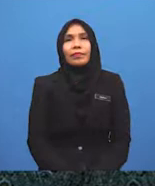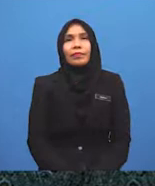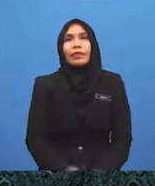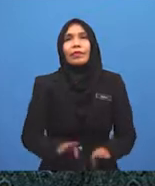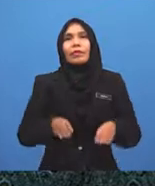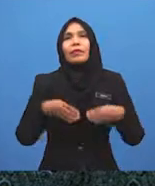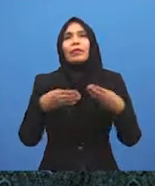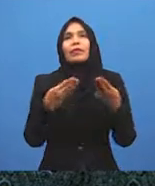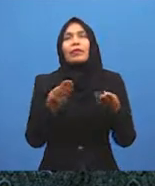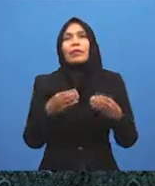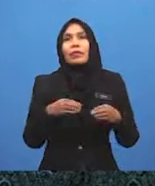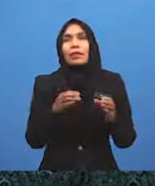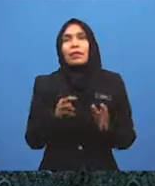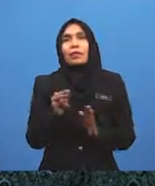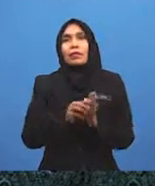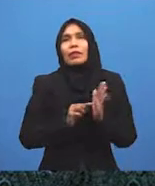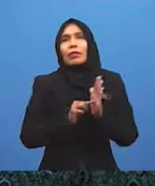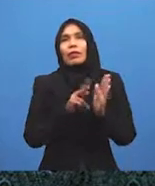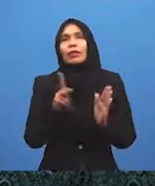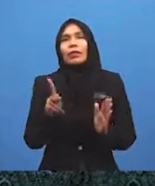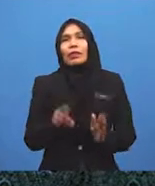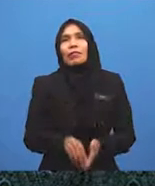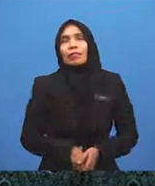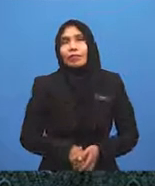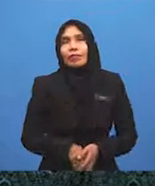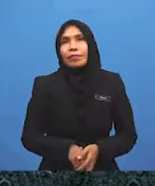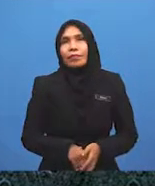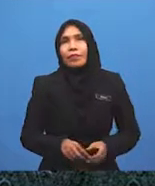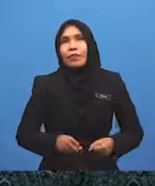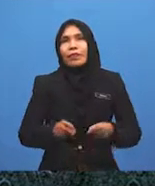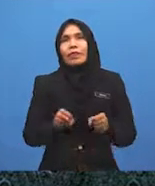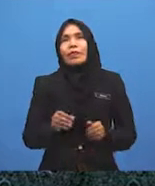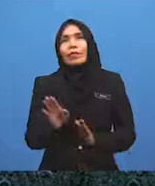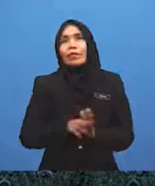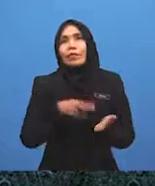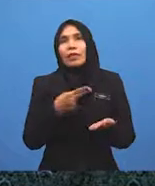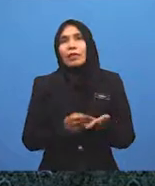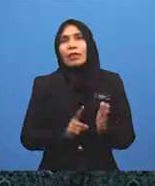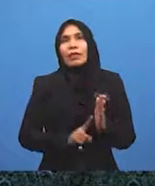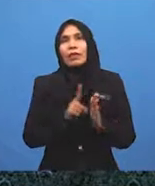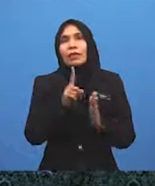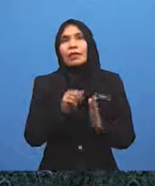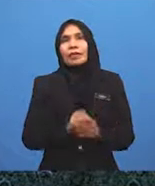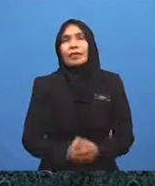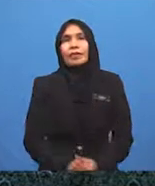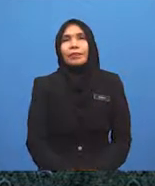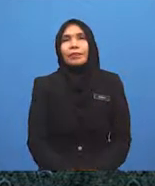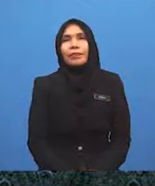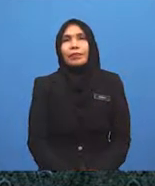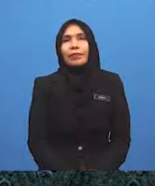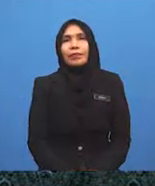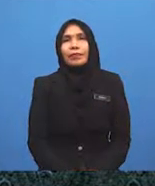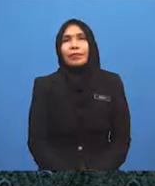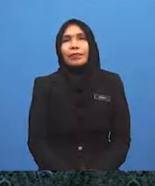bagaimanakah cara menunjukkan sikap berhemah tinggi berdasarkan situasi 1? Saya